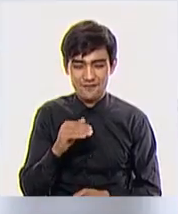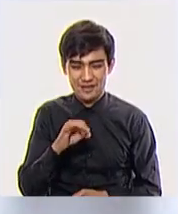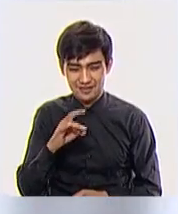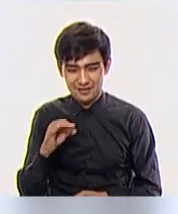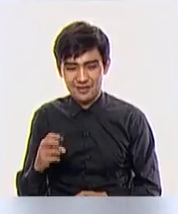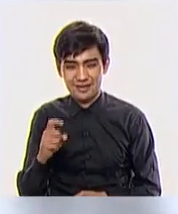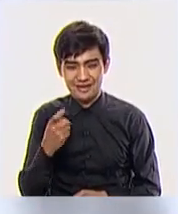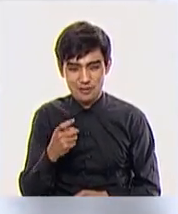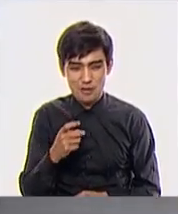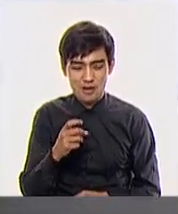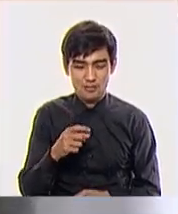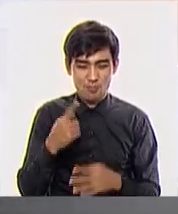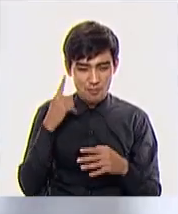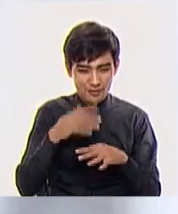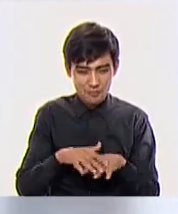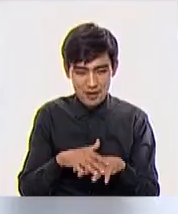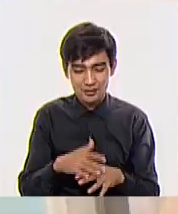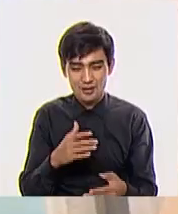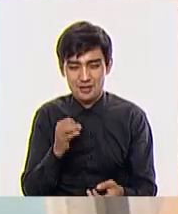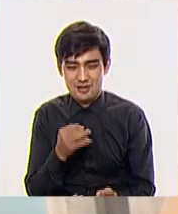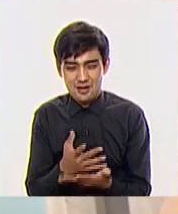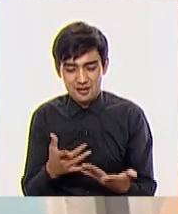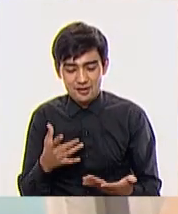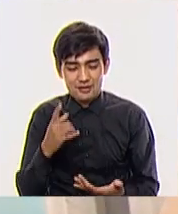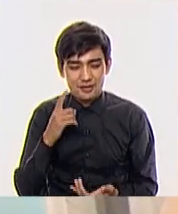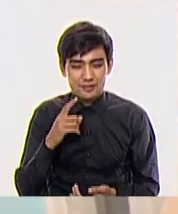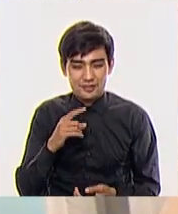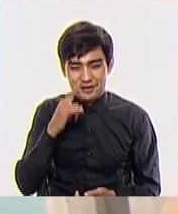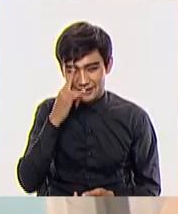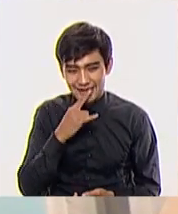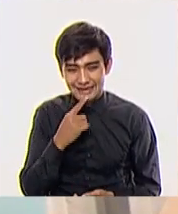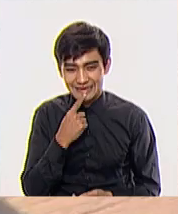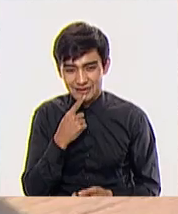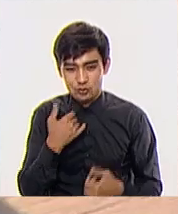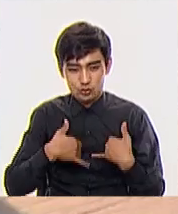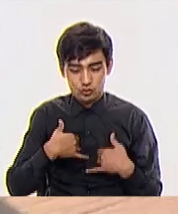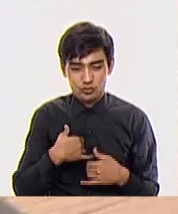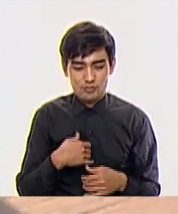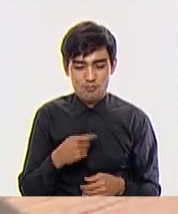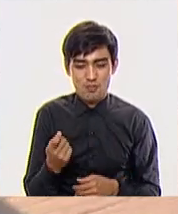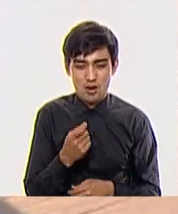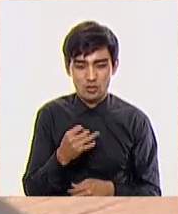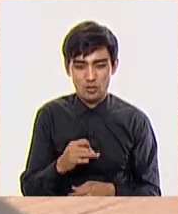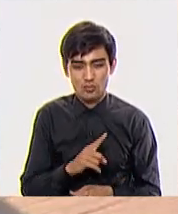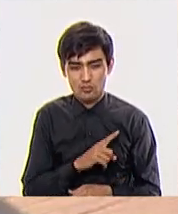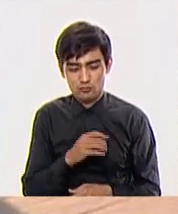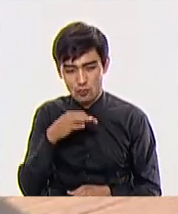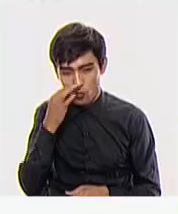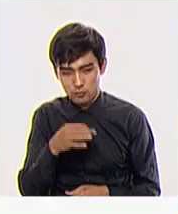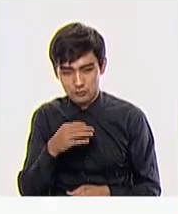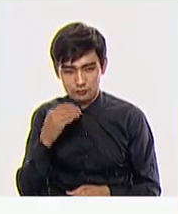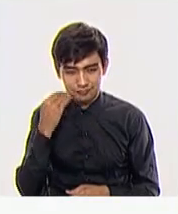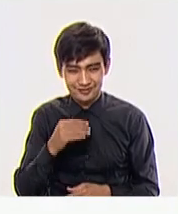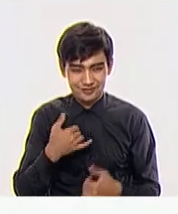востребована репетиторы преподающие языке но как ни странно учителей казахского катастрофически мало хорошим специалистом очереди расписаны